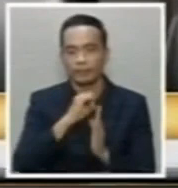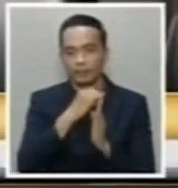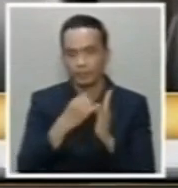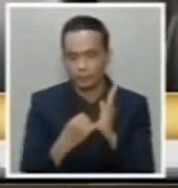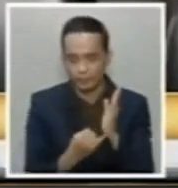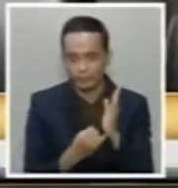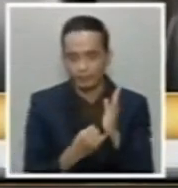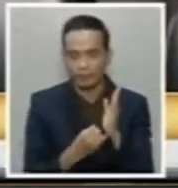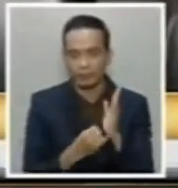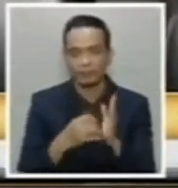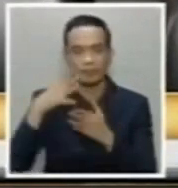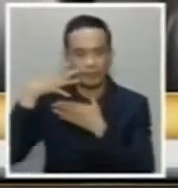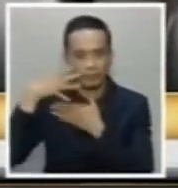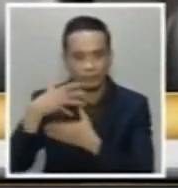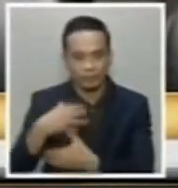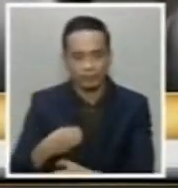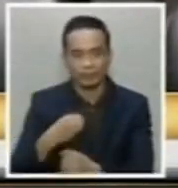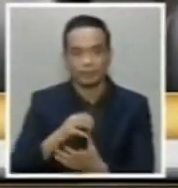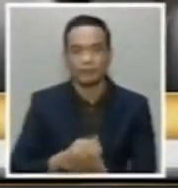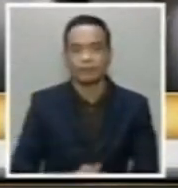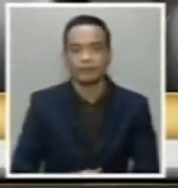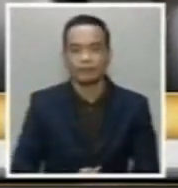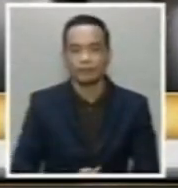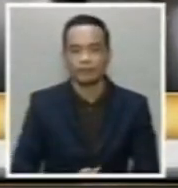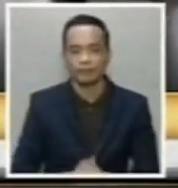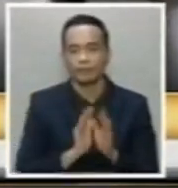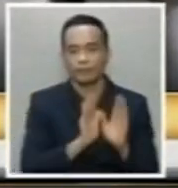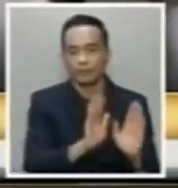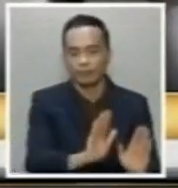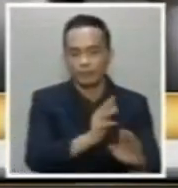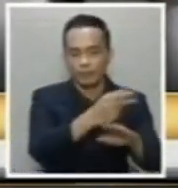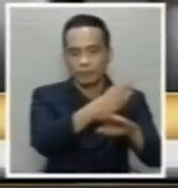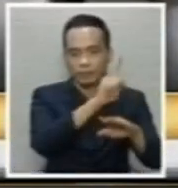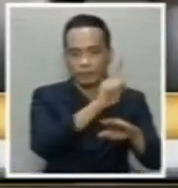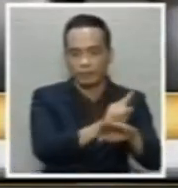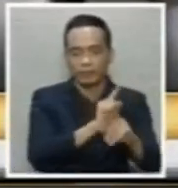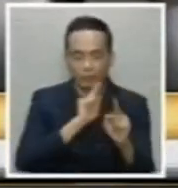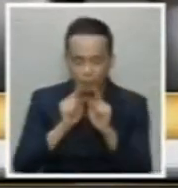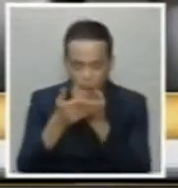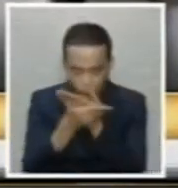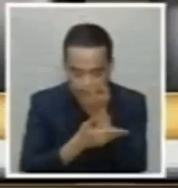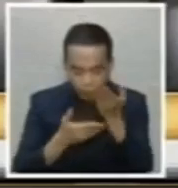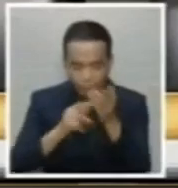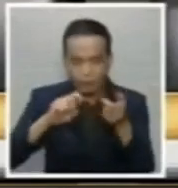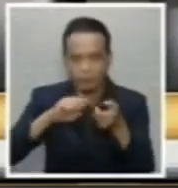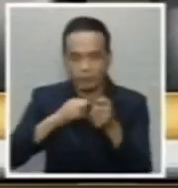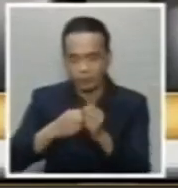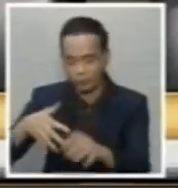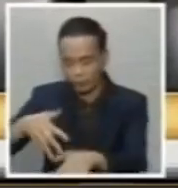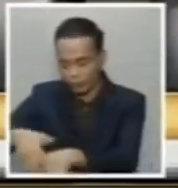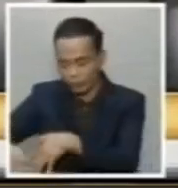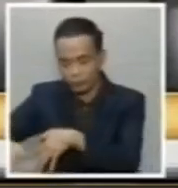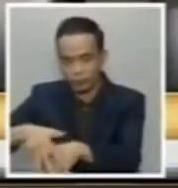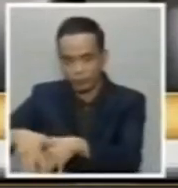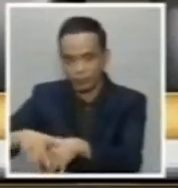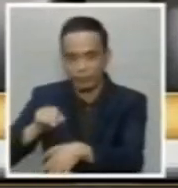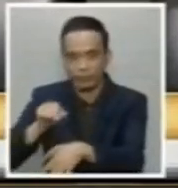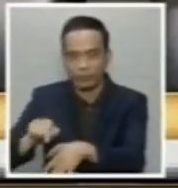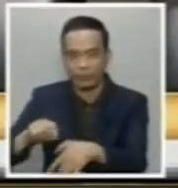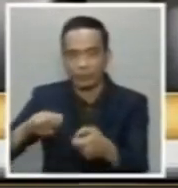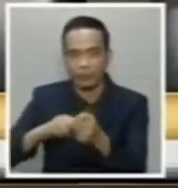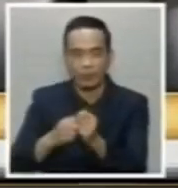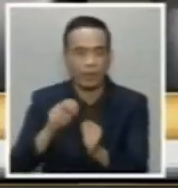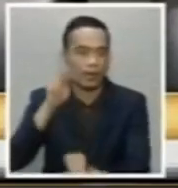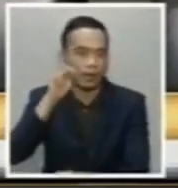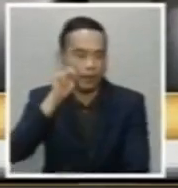ธิปัตย์กับผมขอหารือผ่านท่านประธานสภากรณีปัญหาความเดือดร้อนของพี่น้องประชาชนเกี่ยวกับปัญหาการขาด